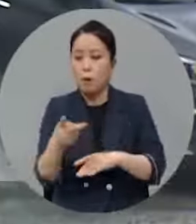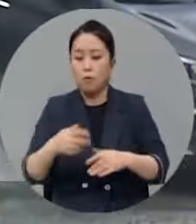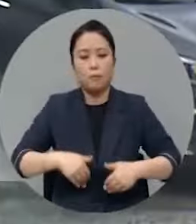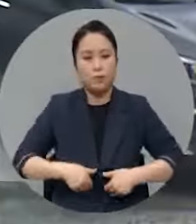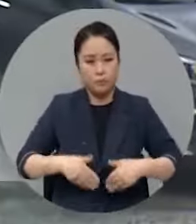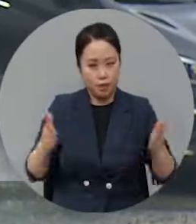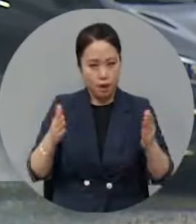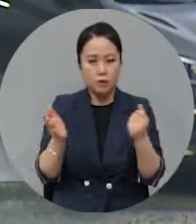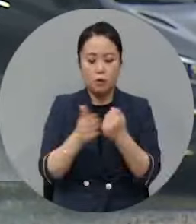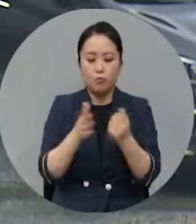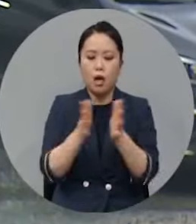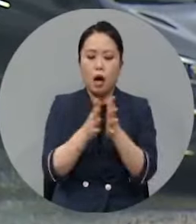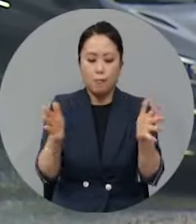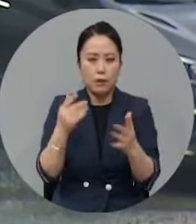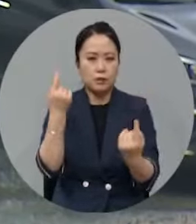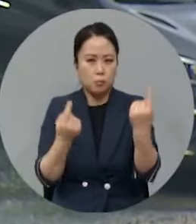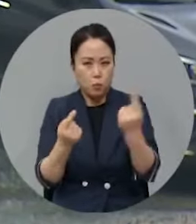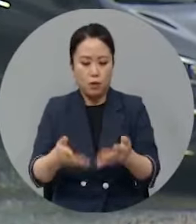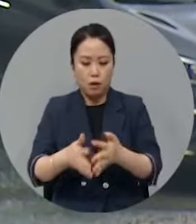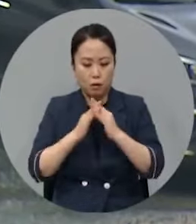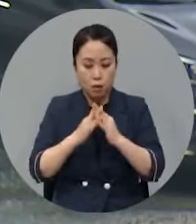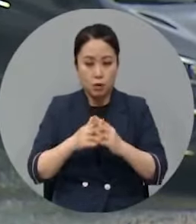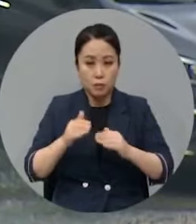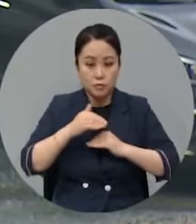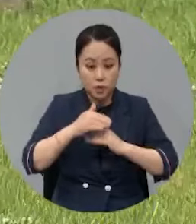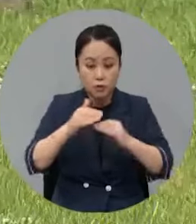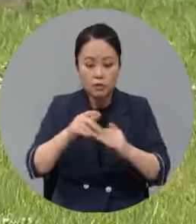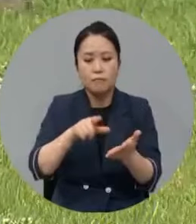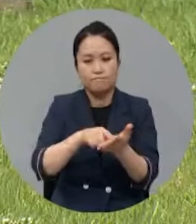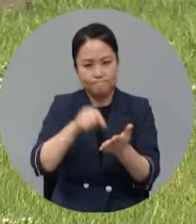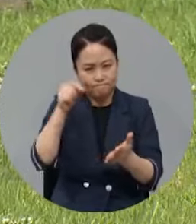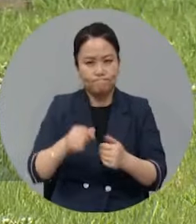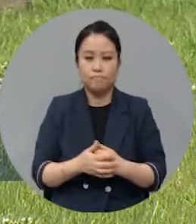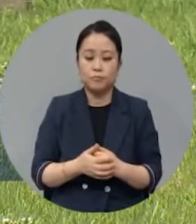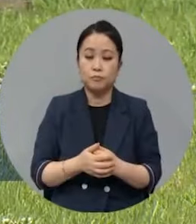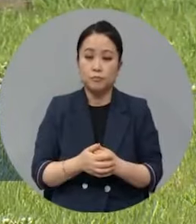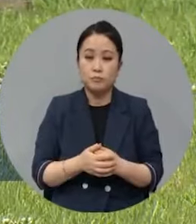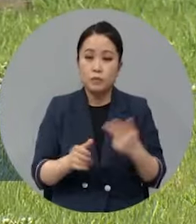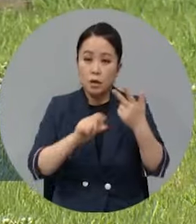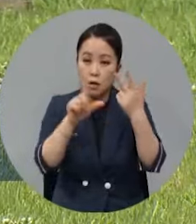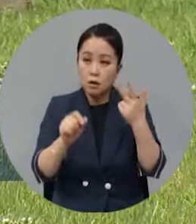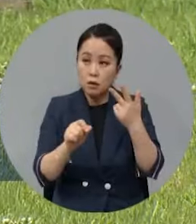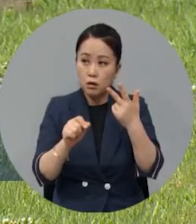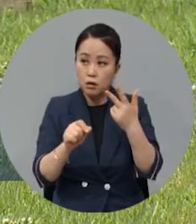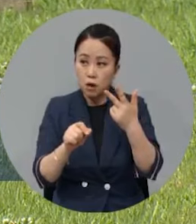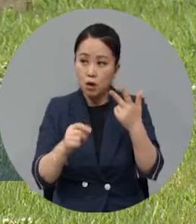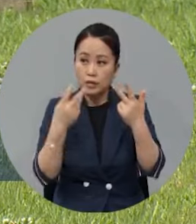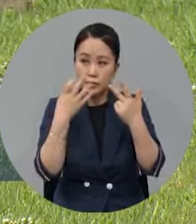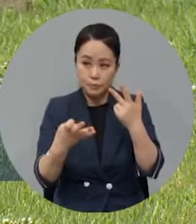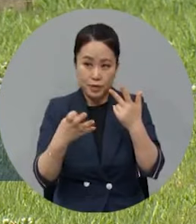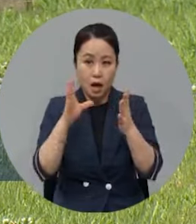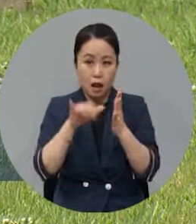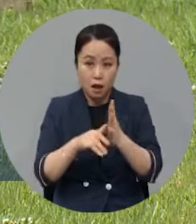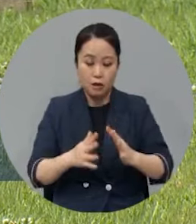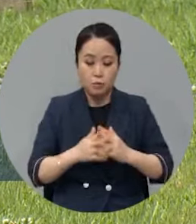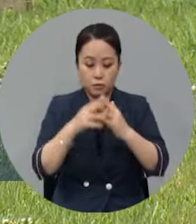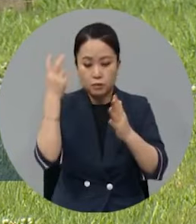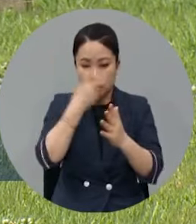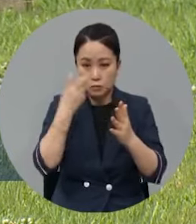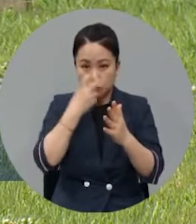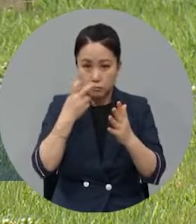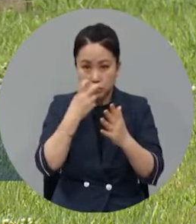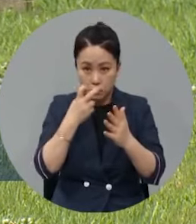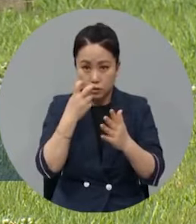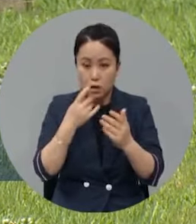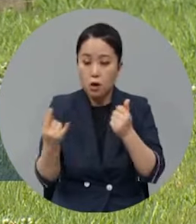건립 절차가 훨씬 간단합니다. 이번 달 7월 14일 날 건축위원회 심의가 제출이 되었고요. 저희들이